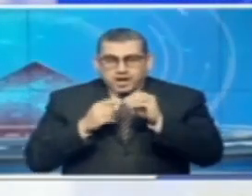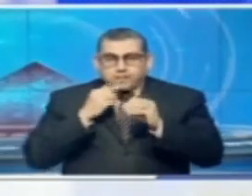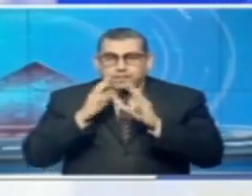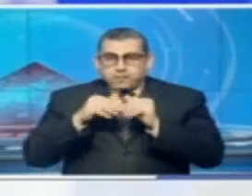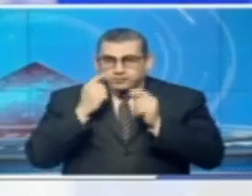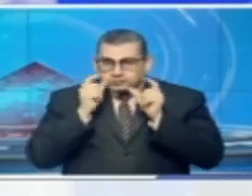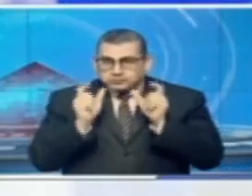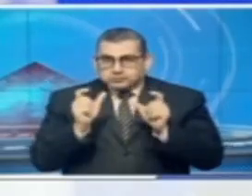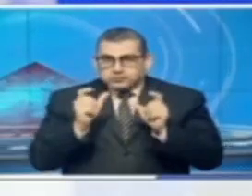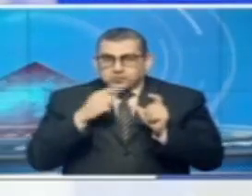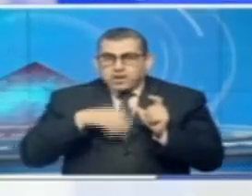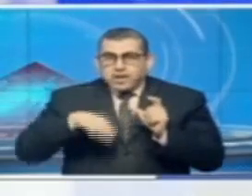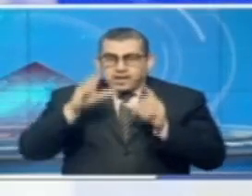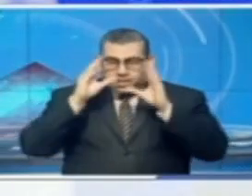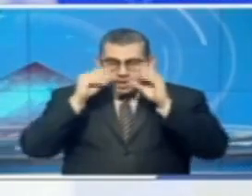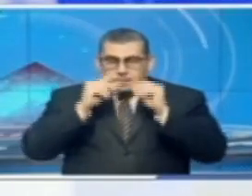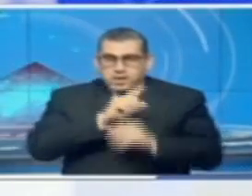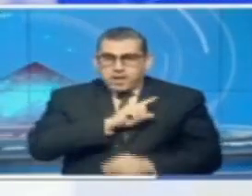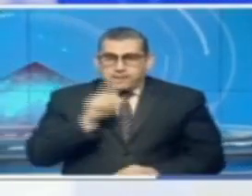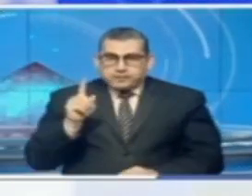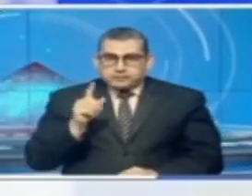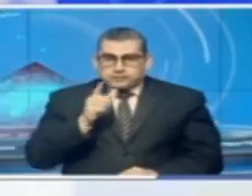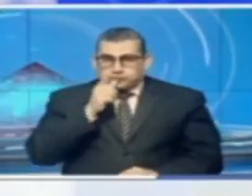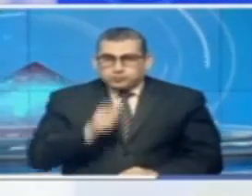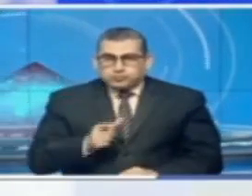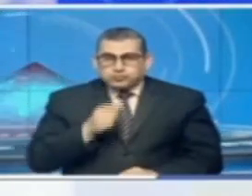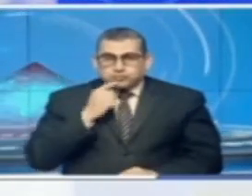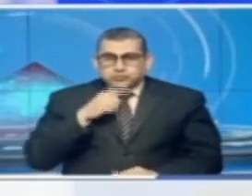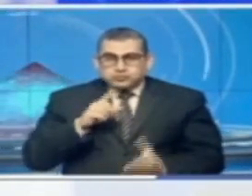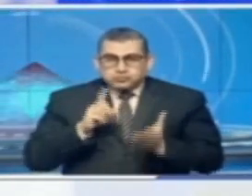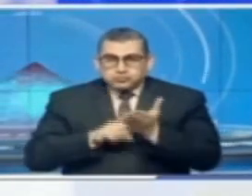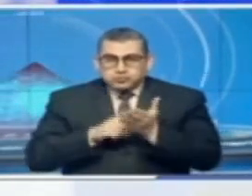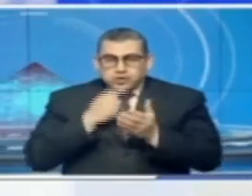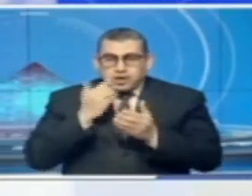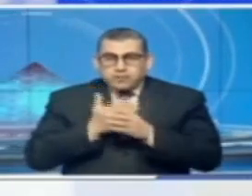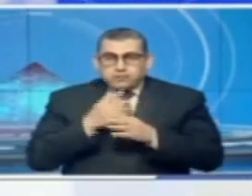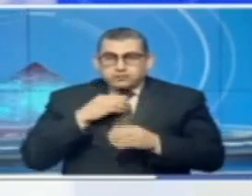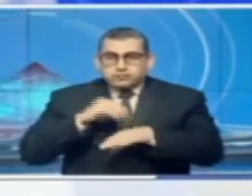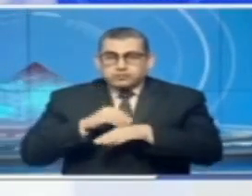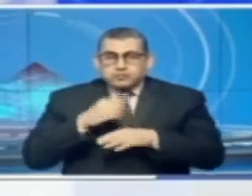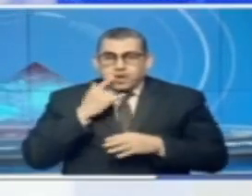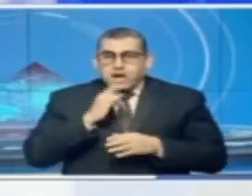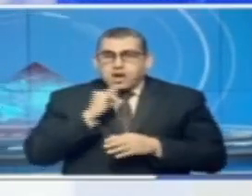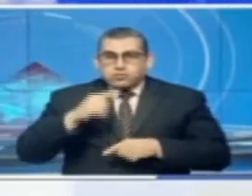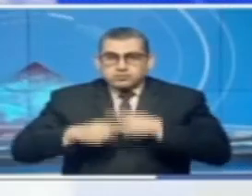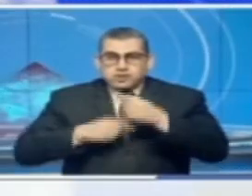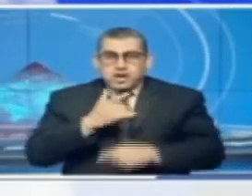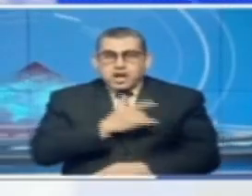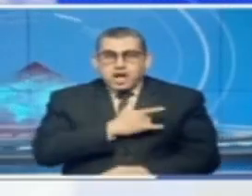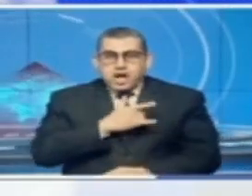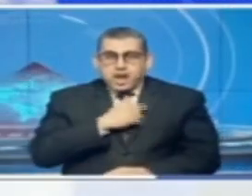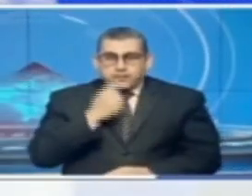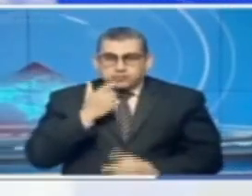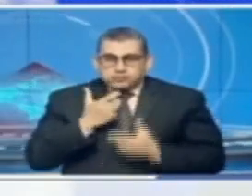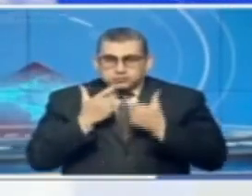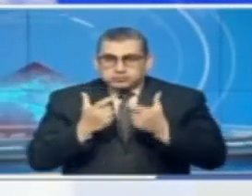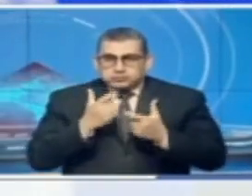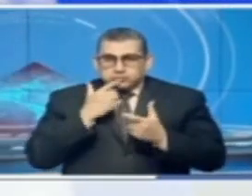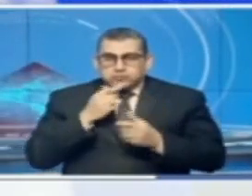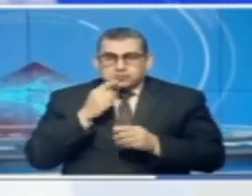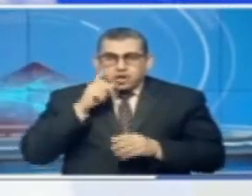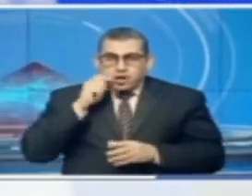لا ينضب أبدا، وأرضها الطيبة تفيض دائما بالخير، وتنجب